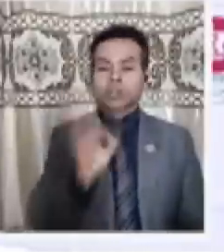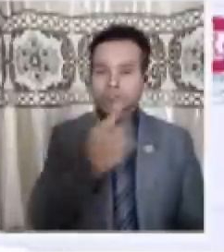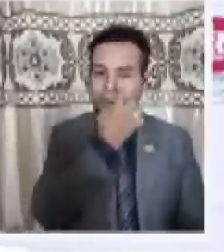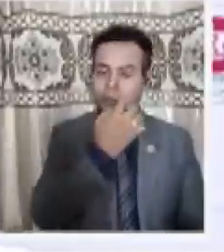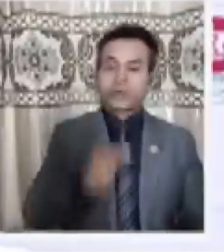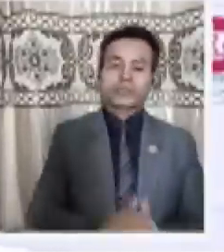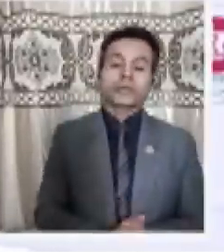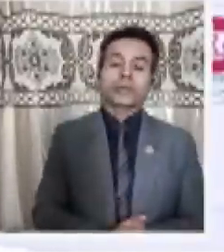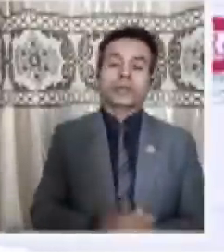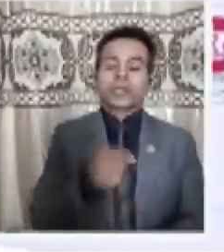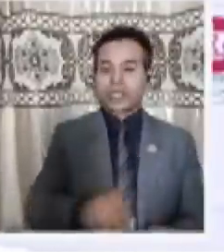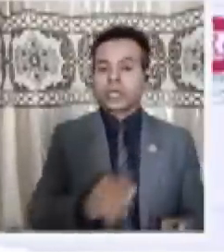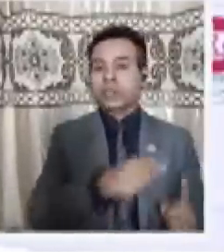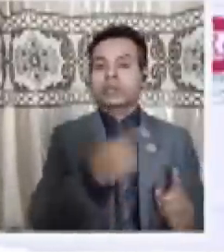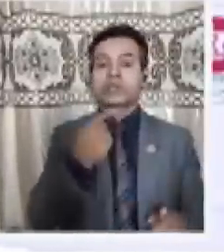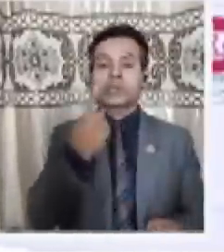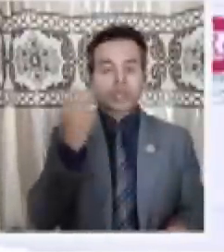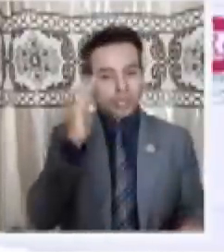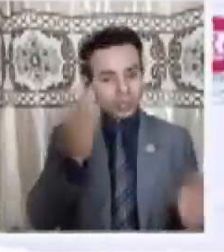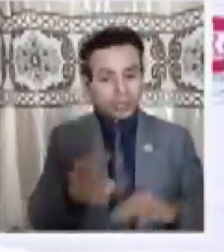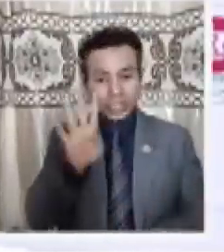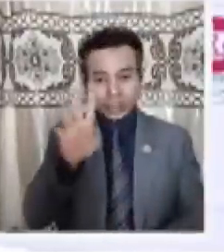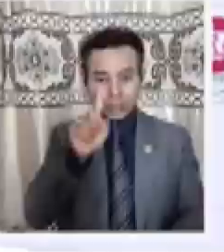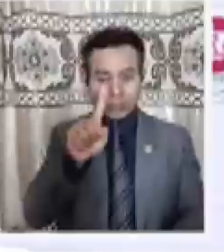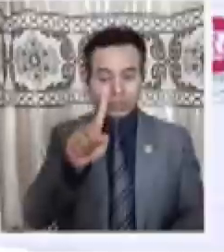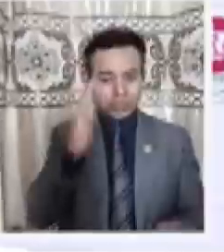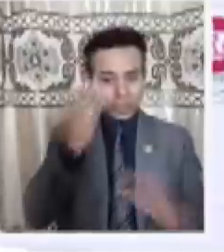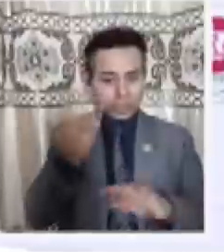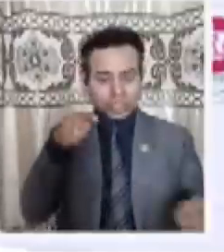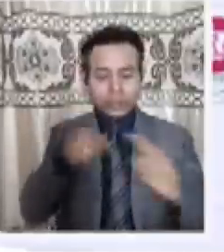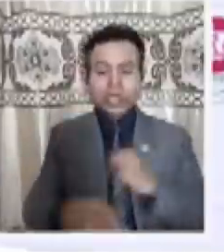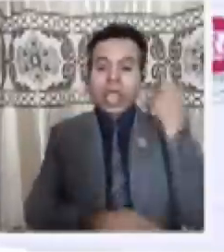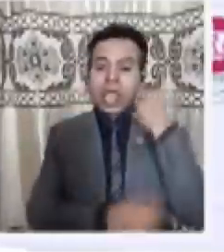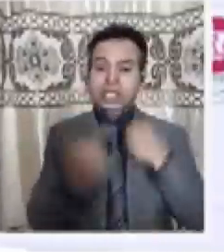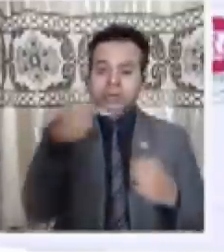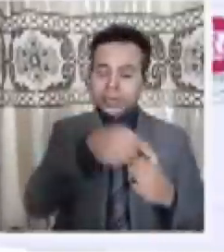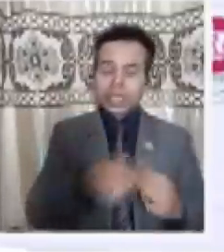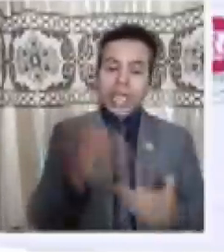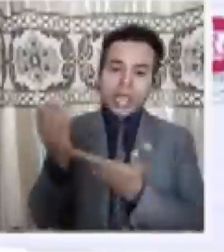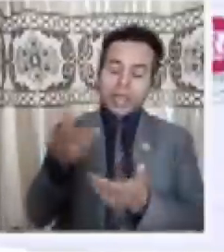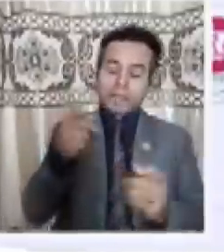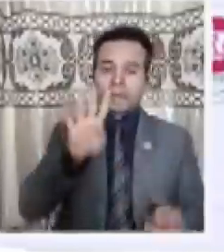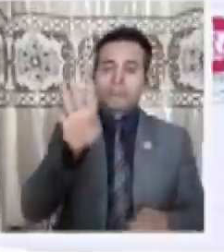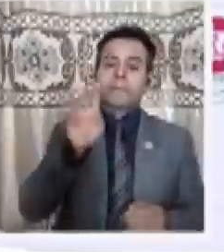24 ঘন্টায় যে 41 জন মৃত্যুবরণ করেছেন তাদের মধ্যে হাসপাতালে 38 জন, বাড়িতে 3 জন।